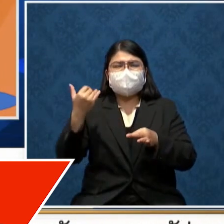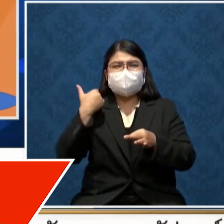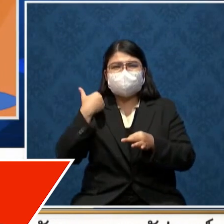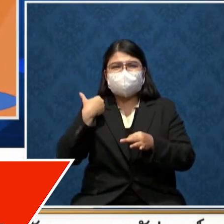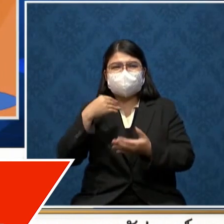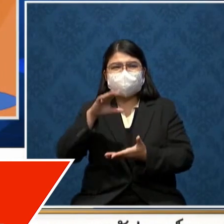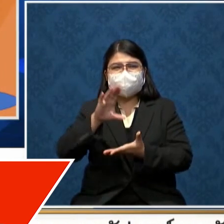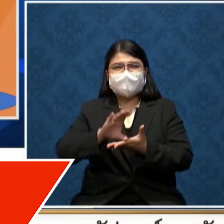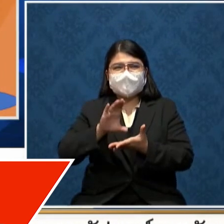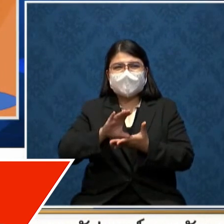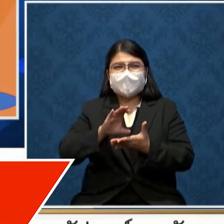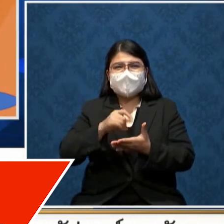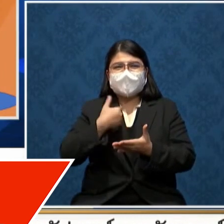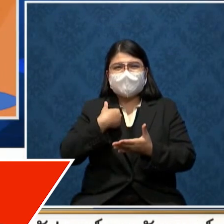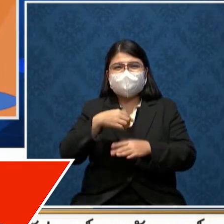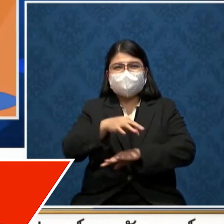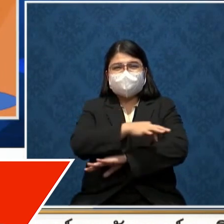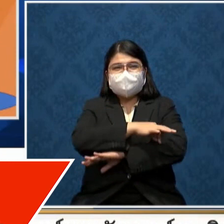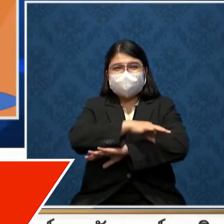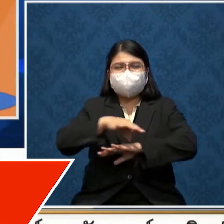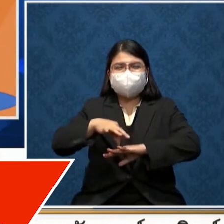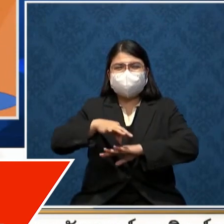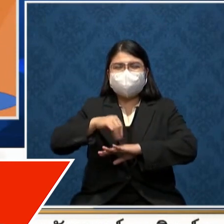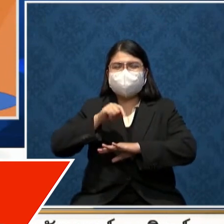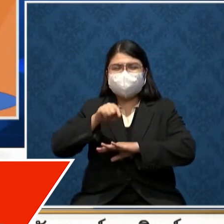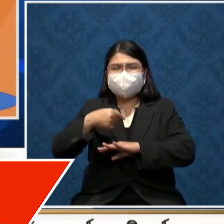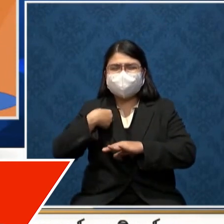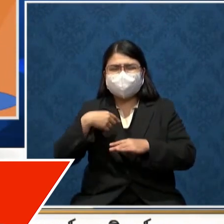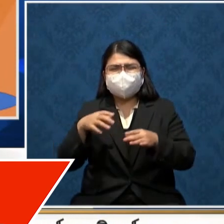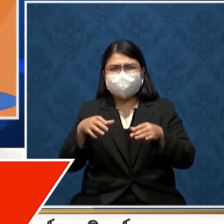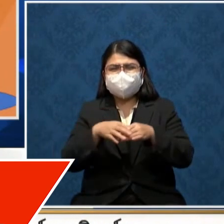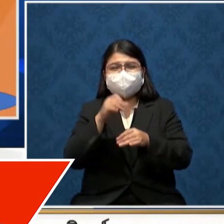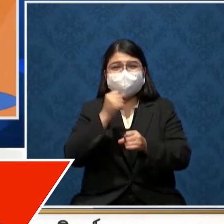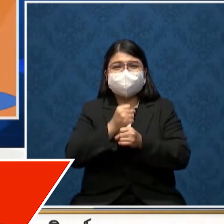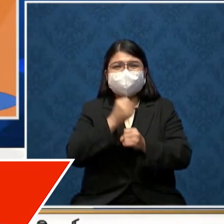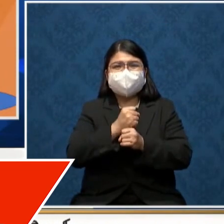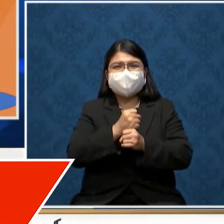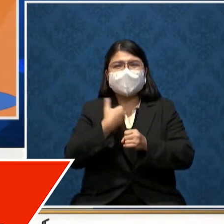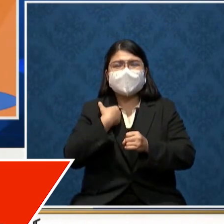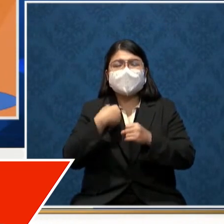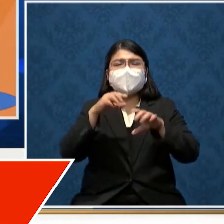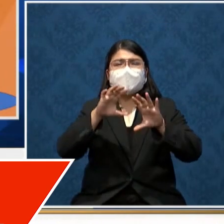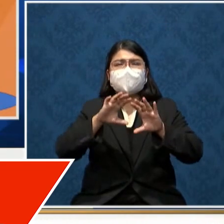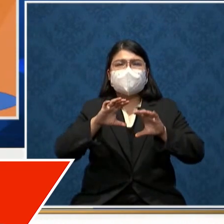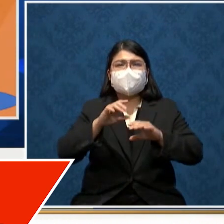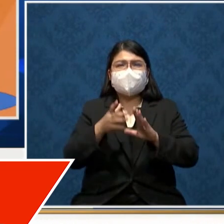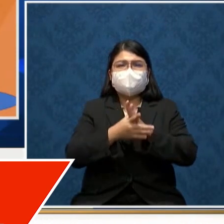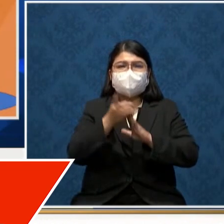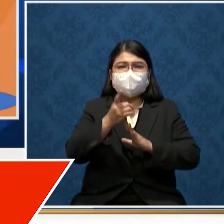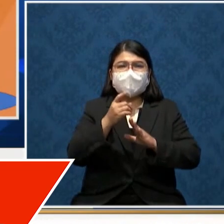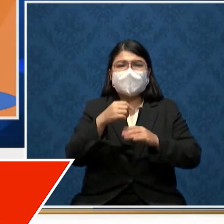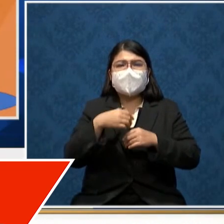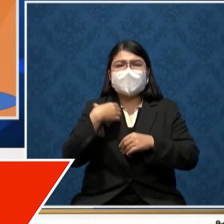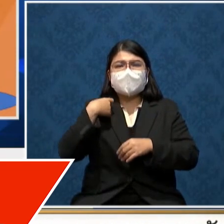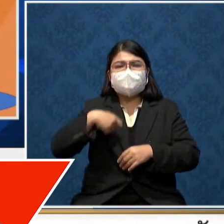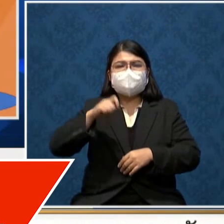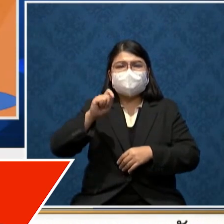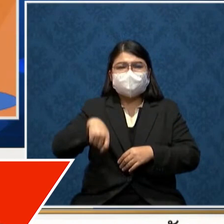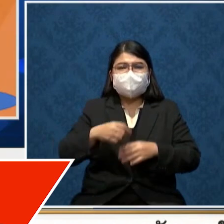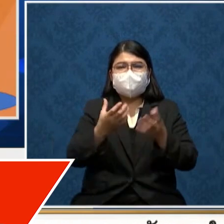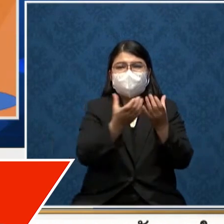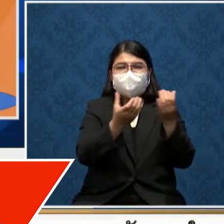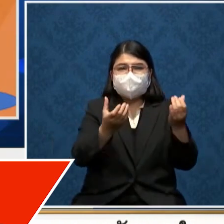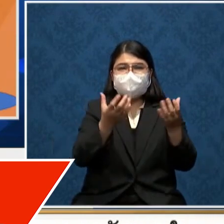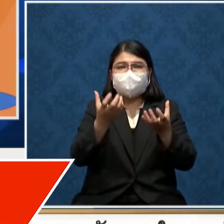านขีดเส้นใต้ตรงนี้ครับหน่วยงานรัฐสภาศาลยุติธรรมศาลปกครองศาลรัฐธรรมนู